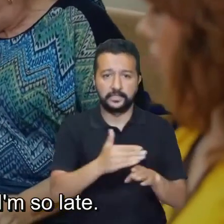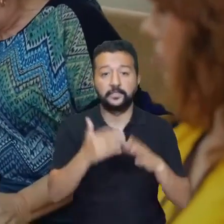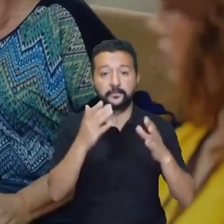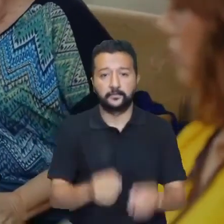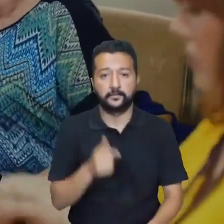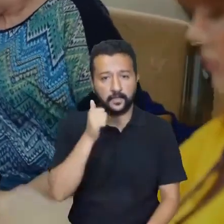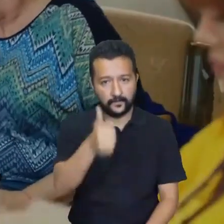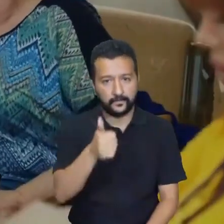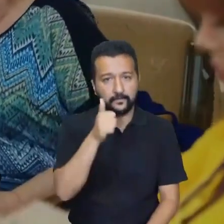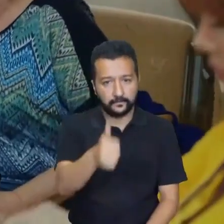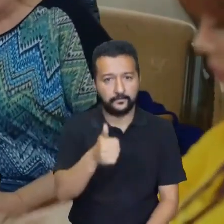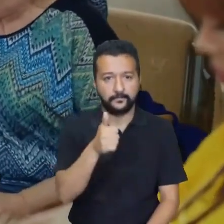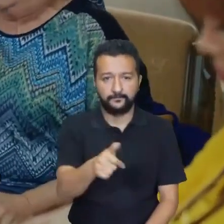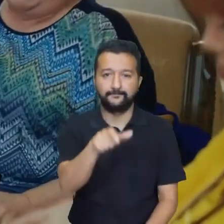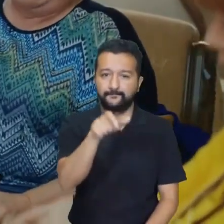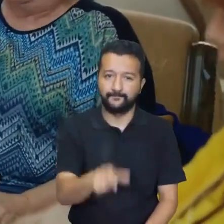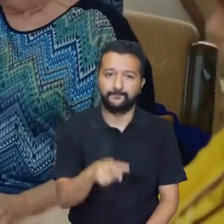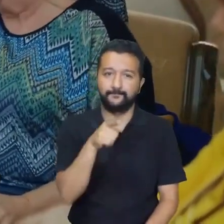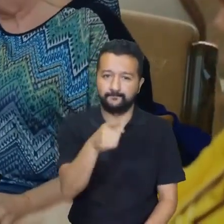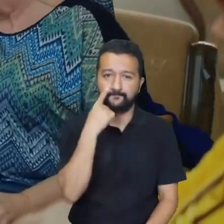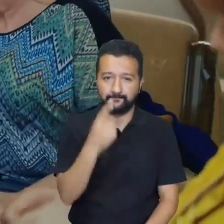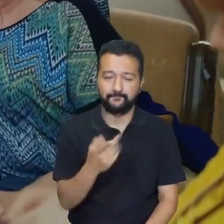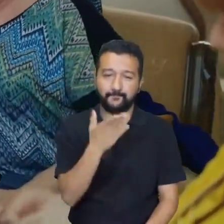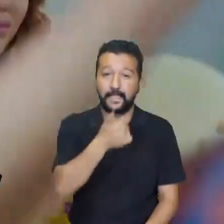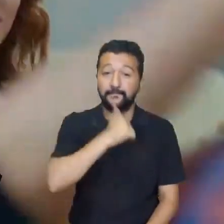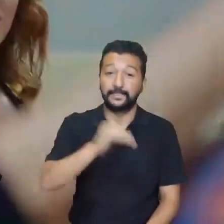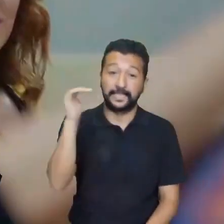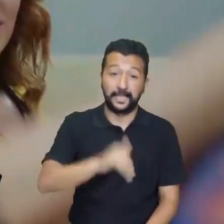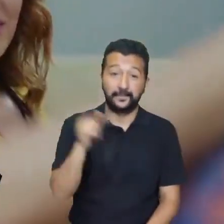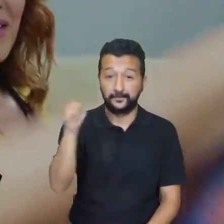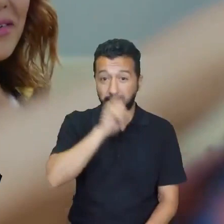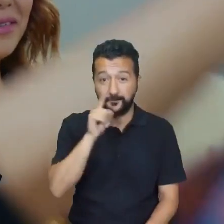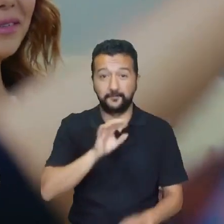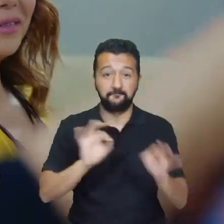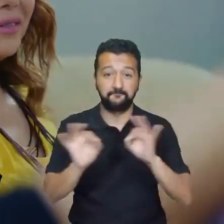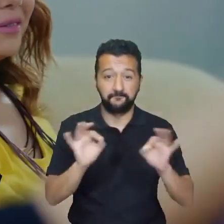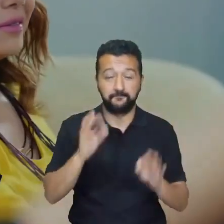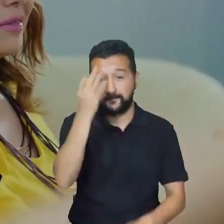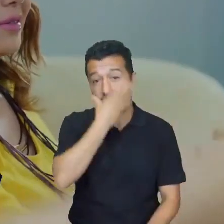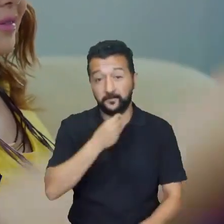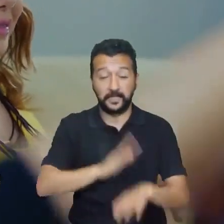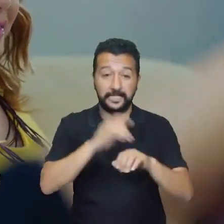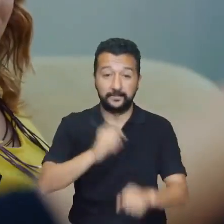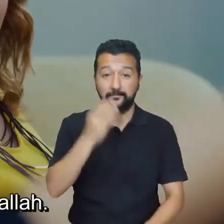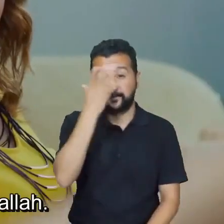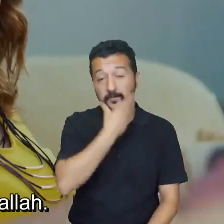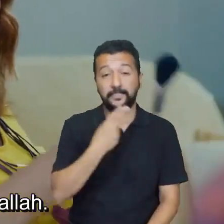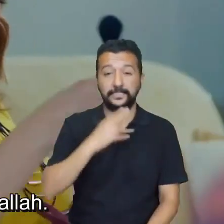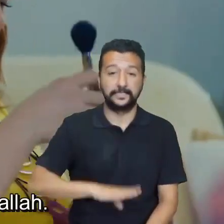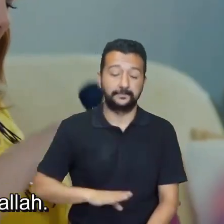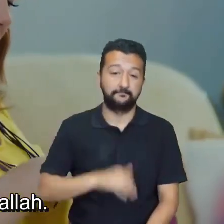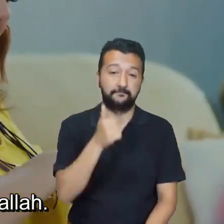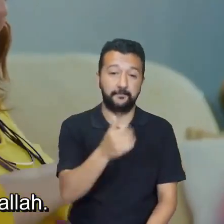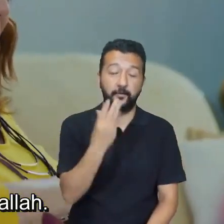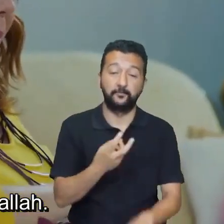geç kaldım. Of Firim. Of Firim. Ay ay ay ay. Abisi geliyor diye süslenmiş püslenmiş benim güzelim. Pek